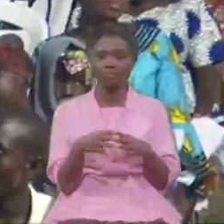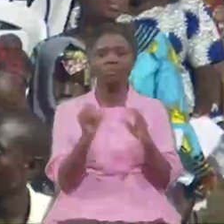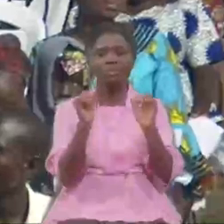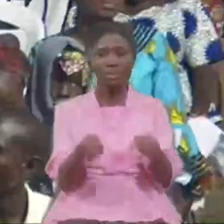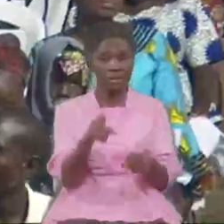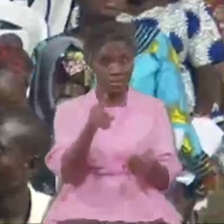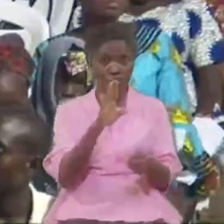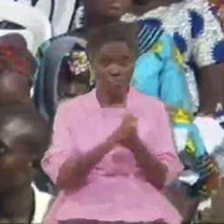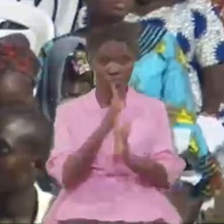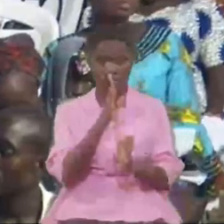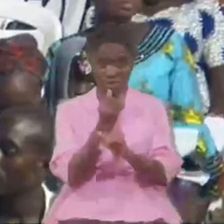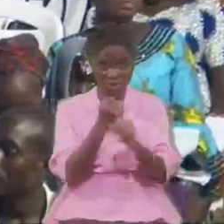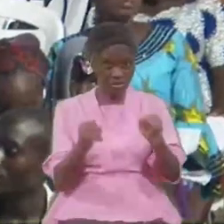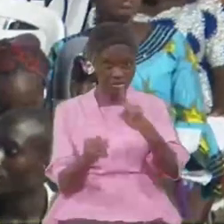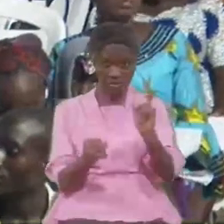Pourrez-vous être sauvé?